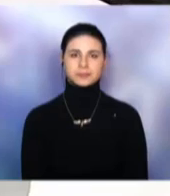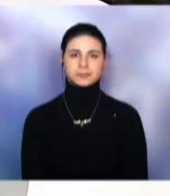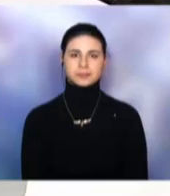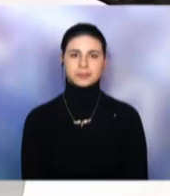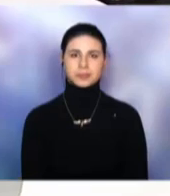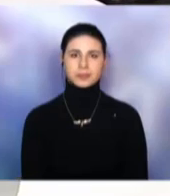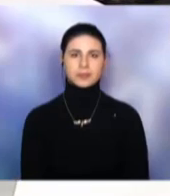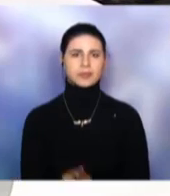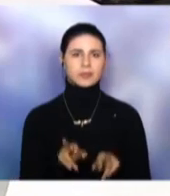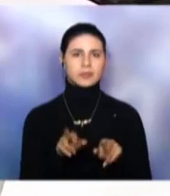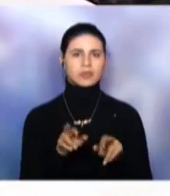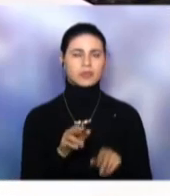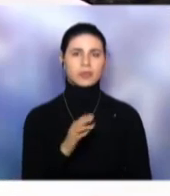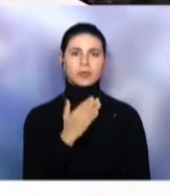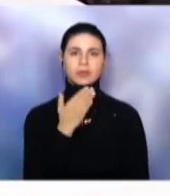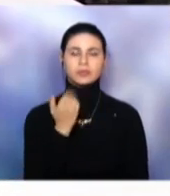ნიშნულობა არ აქვს ნაგროს